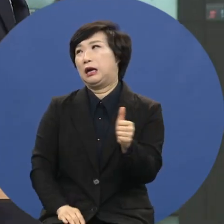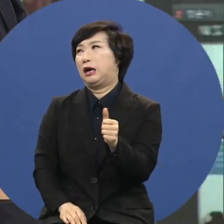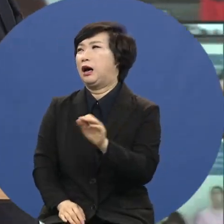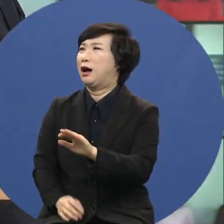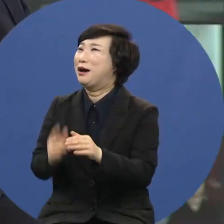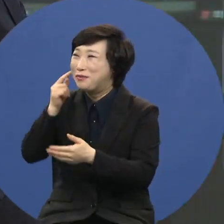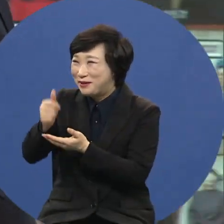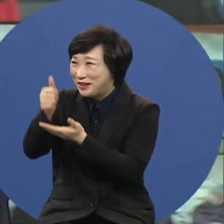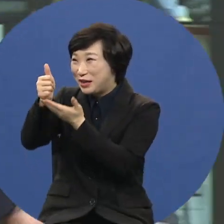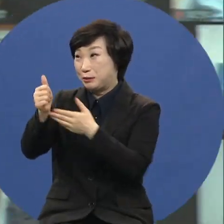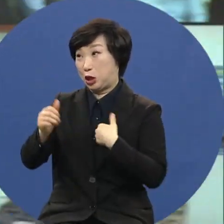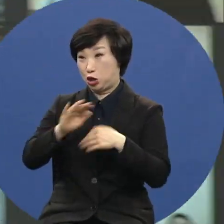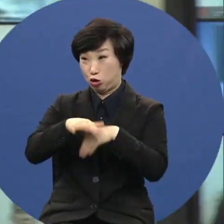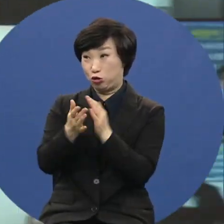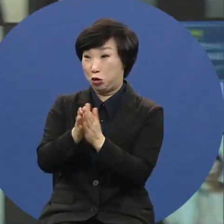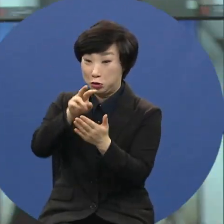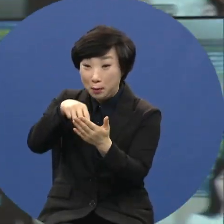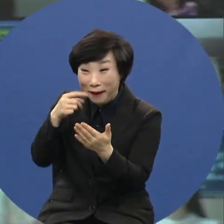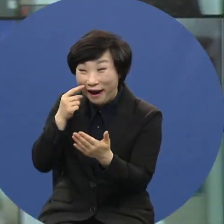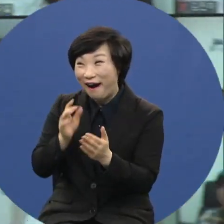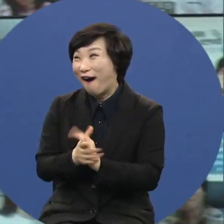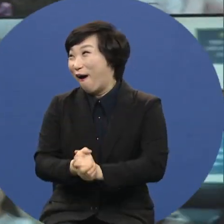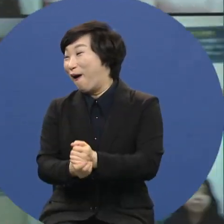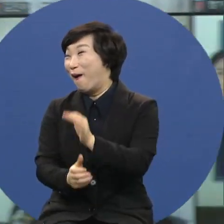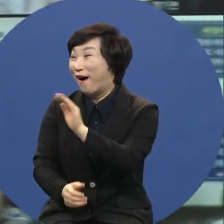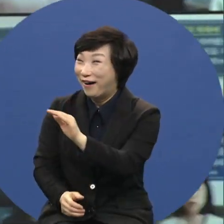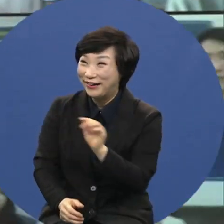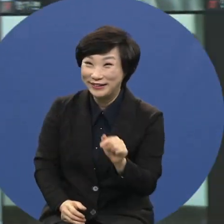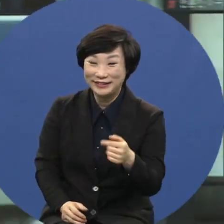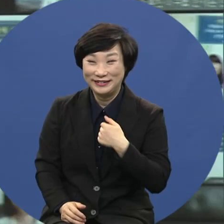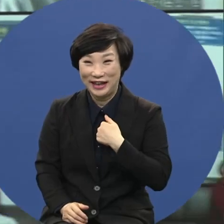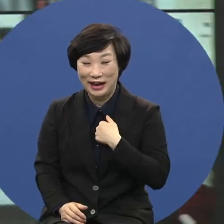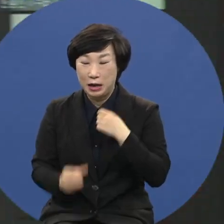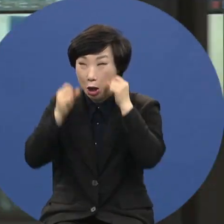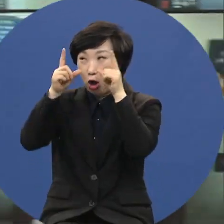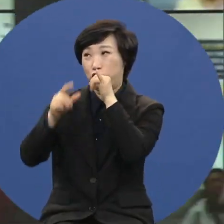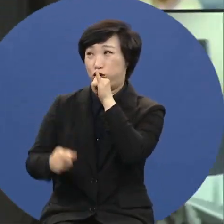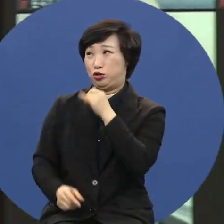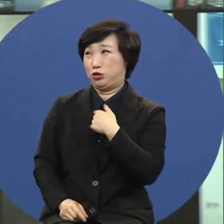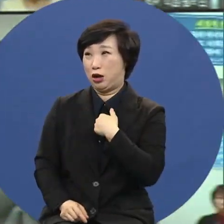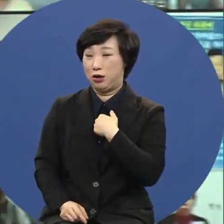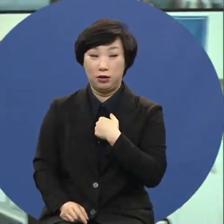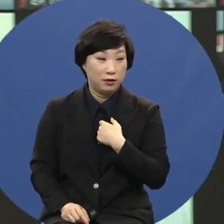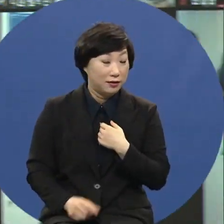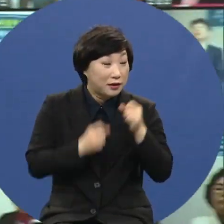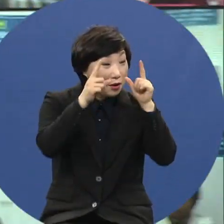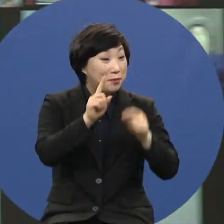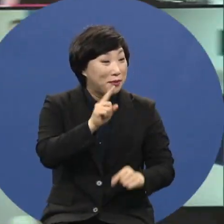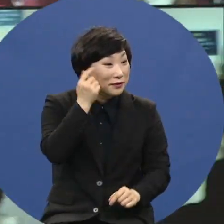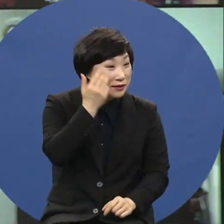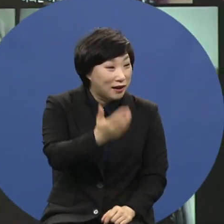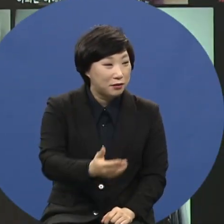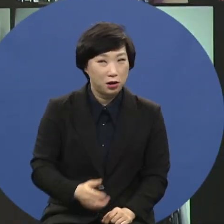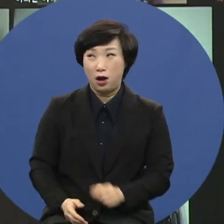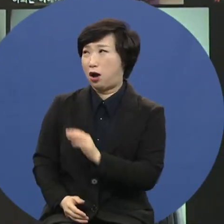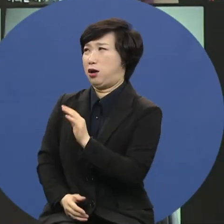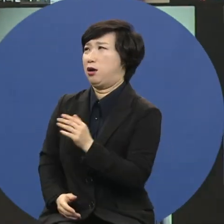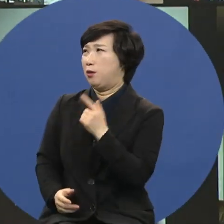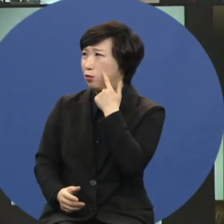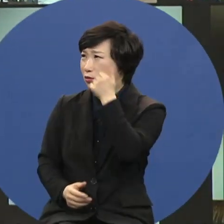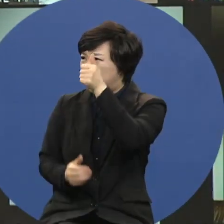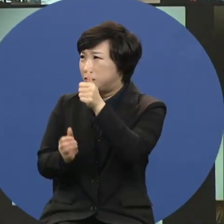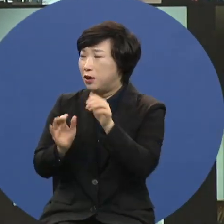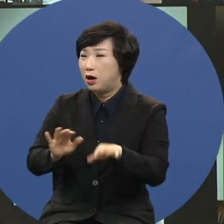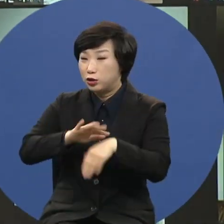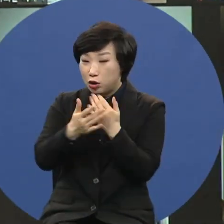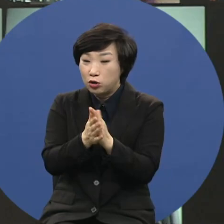목사님, 제가 성경을 읽다가 참 내가 깨달았습니다. 뭘 깨달았어? 성경